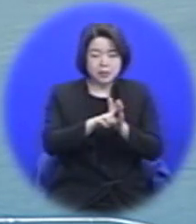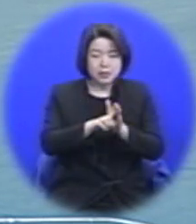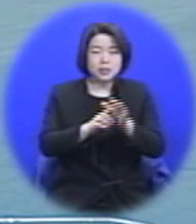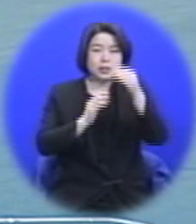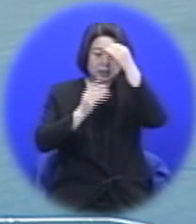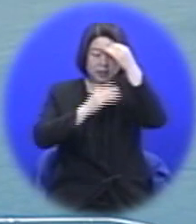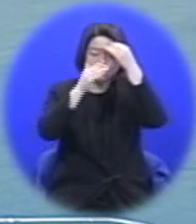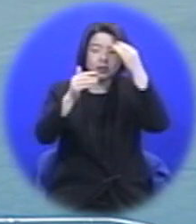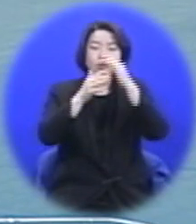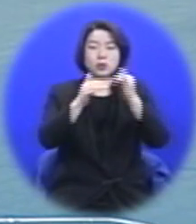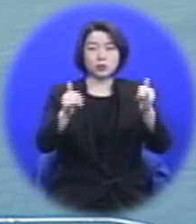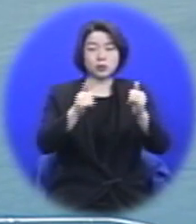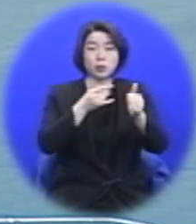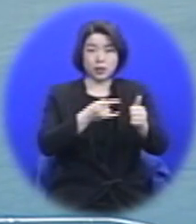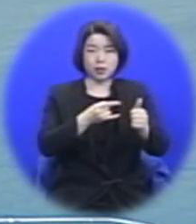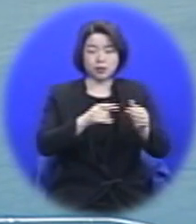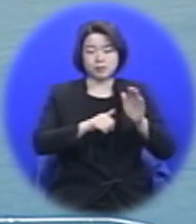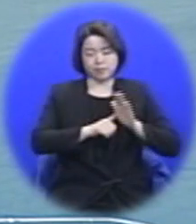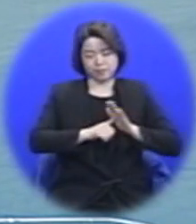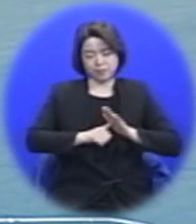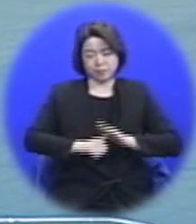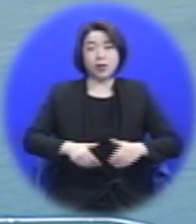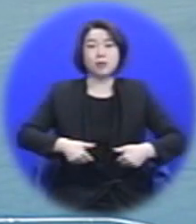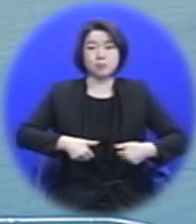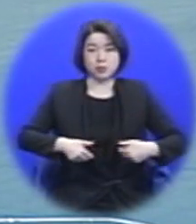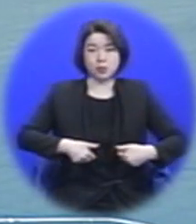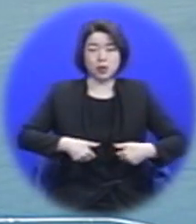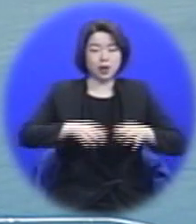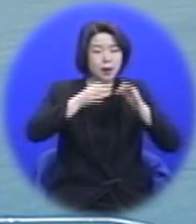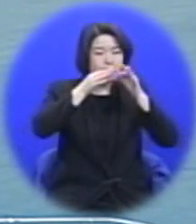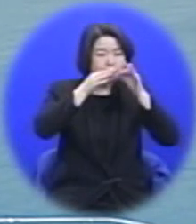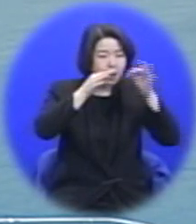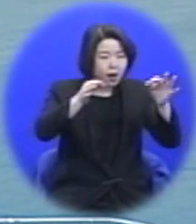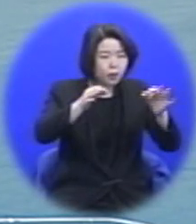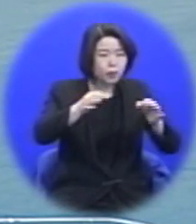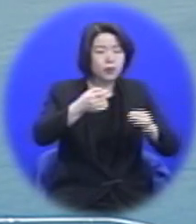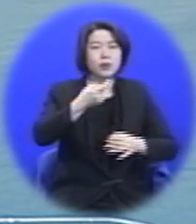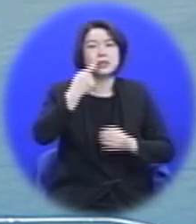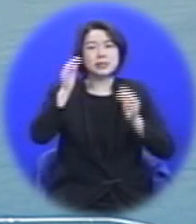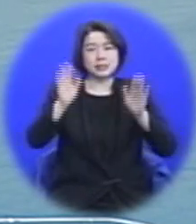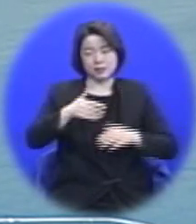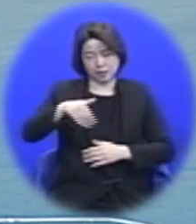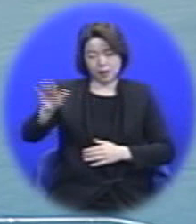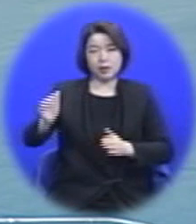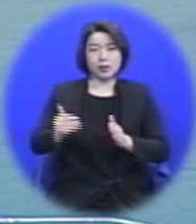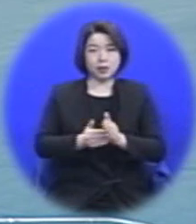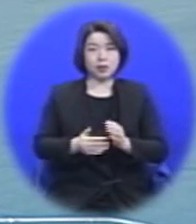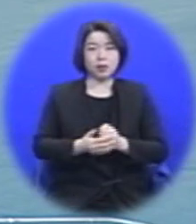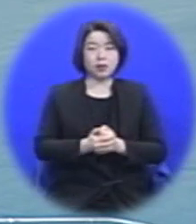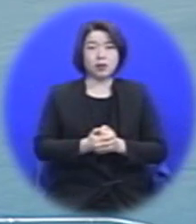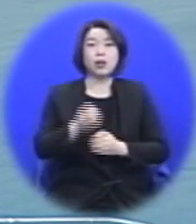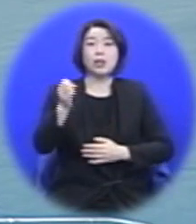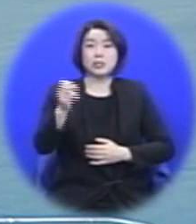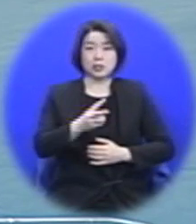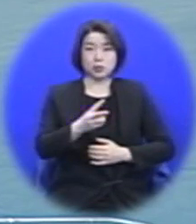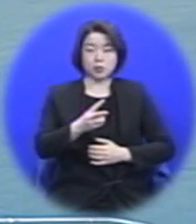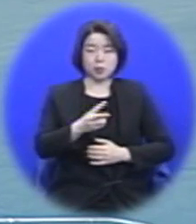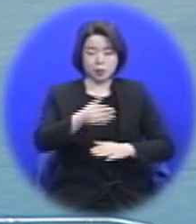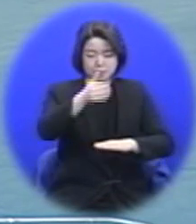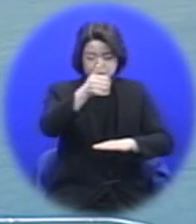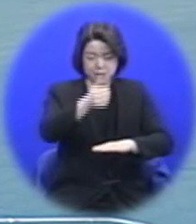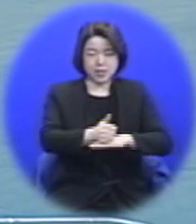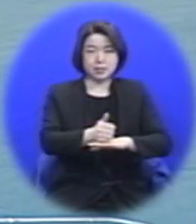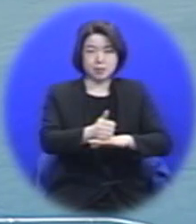성도에게는 인내가 필요하다 하는 외침을 하고 지나갑니다. 그리고 이제 추수 심판이